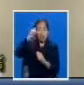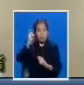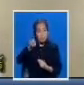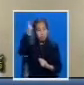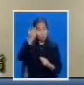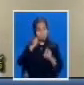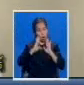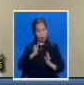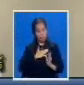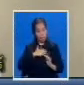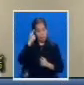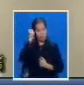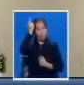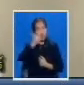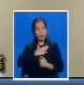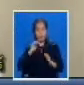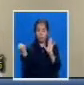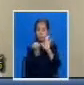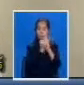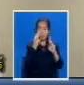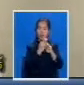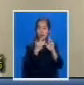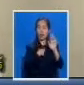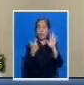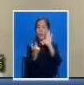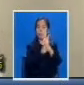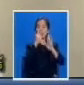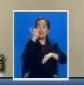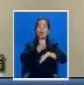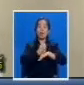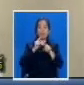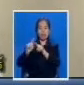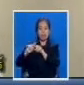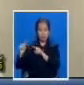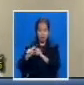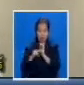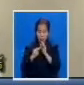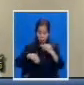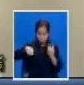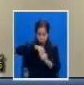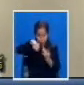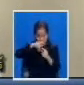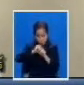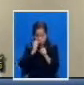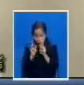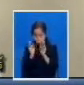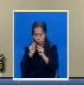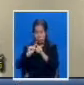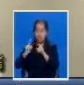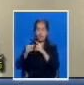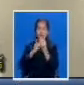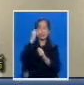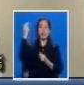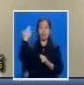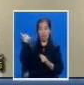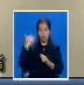Economy ตรงนี้ต่อไปด้วยนะครับอันนี้ก็เป็นจุดหนึ่งซึ่งได้มีการดำเนินการในช่วงสัปดาห์ที่ผ่านมาพร้อมๆกันไปครับการล